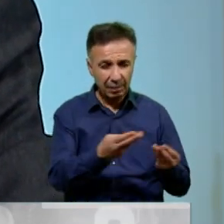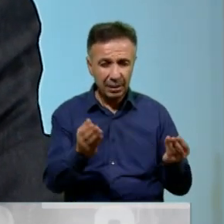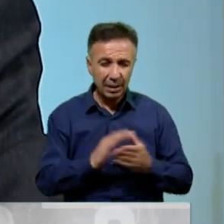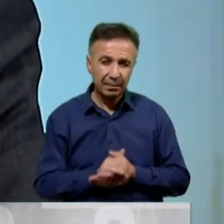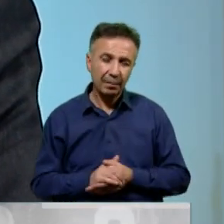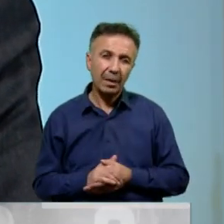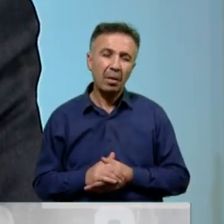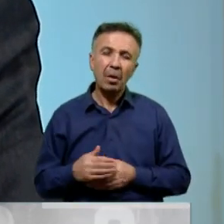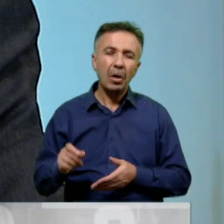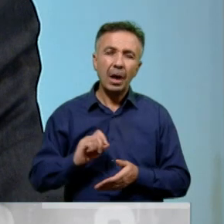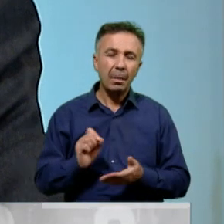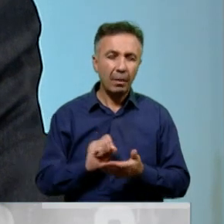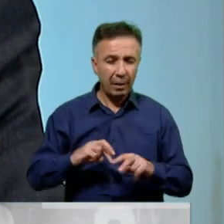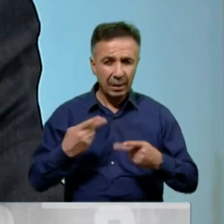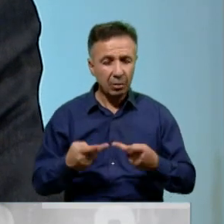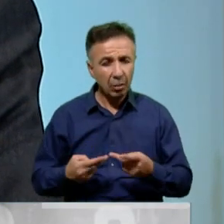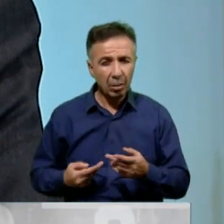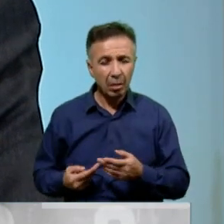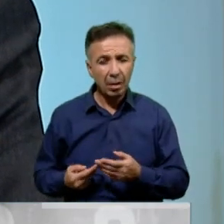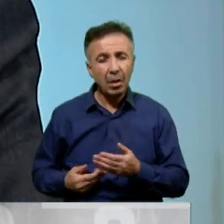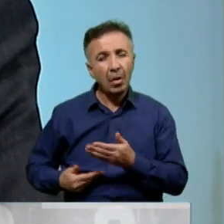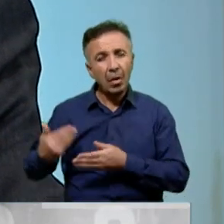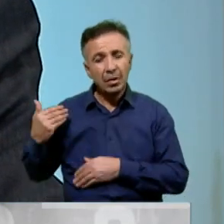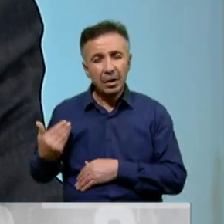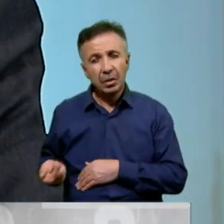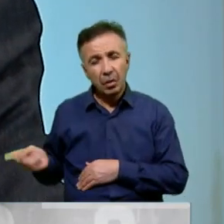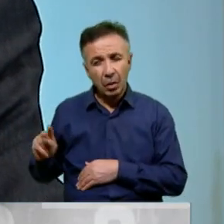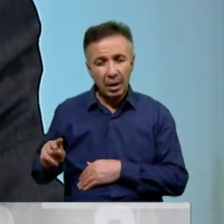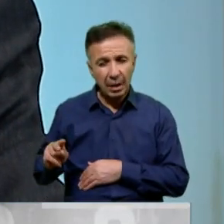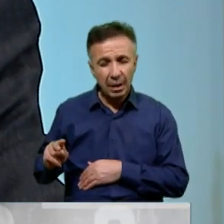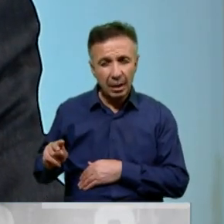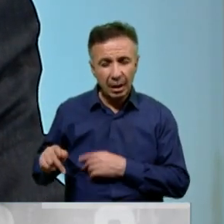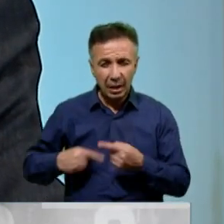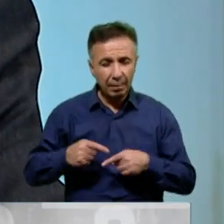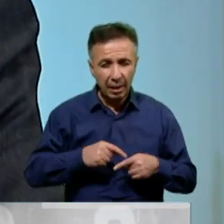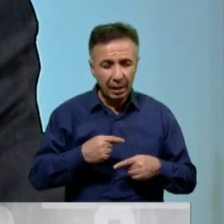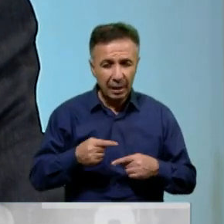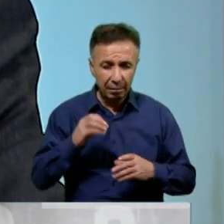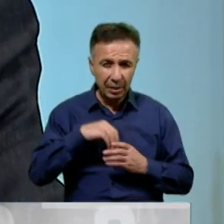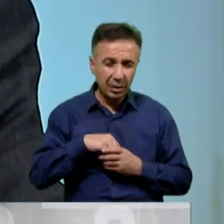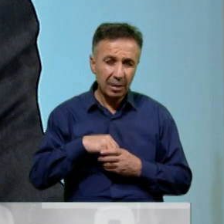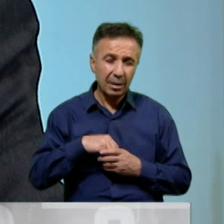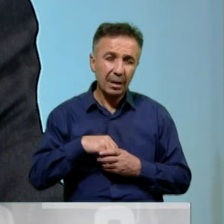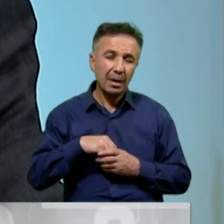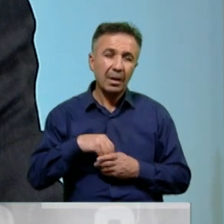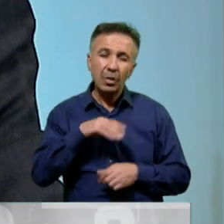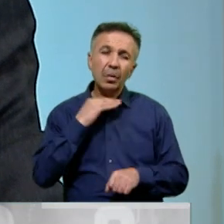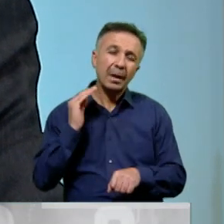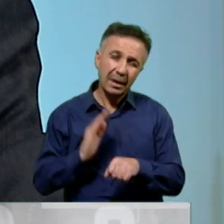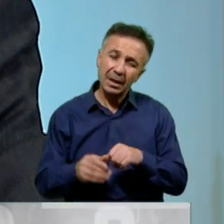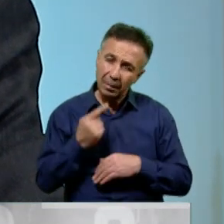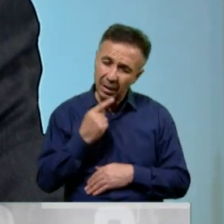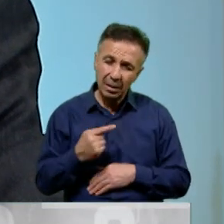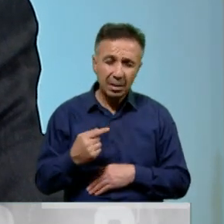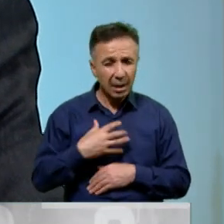eden geçmişlerim için böyle bir hisse kurban keseceğim diyorsanız bunun etinden siz de yiyebilirsiniz, başkalarına da